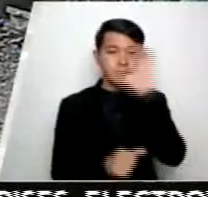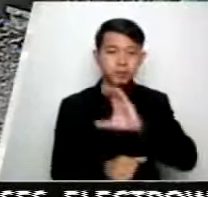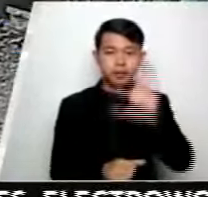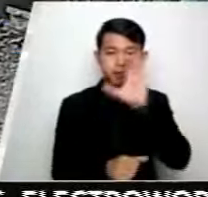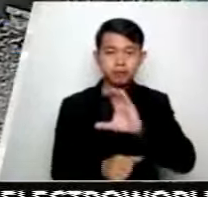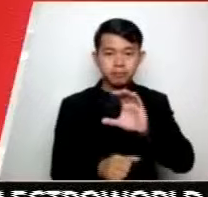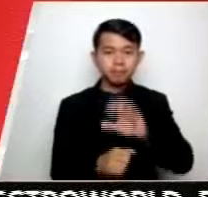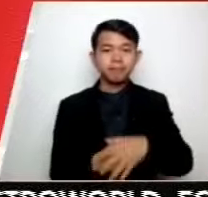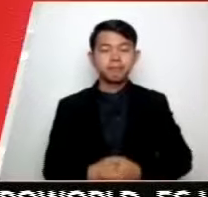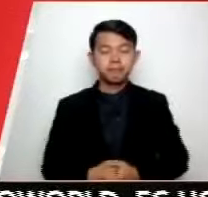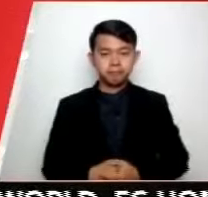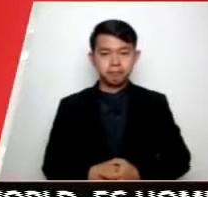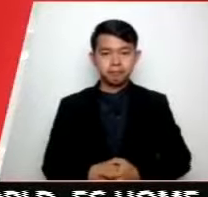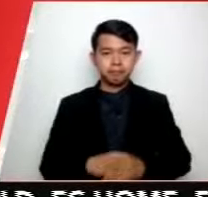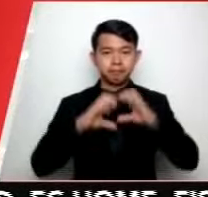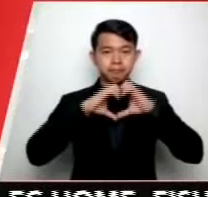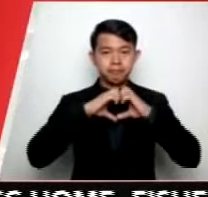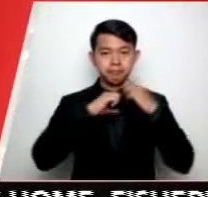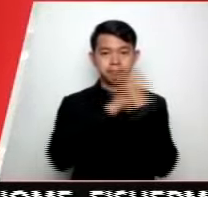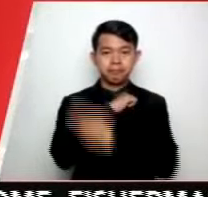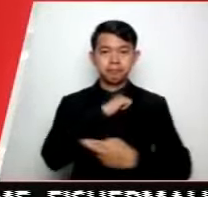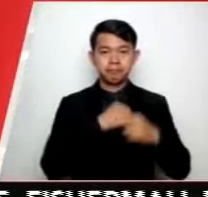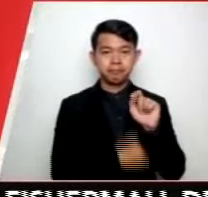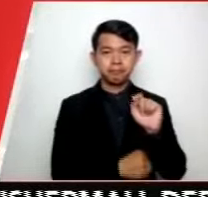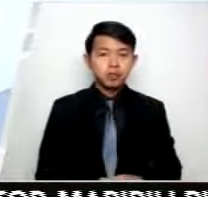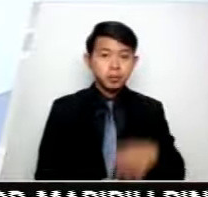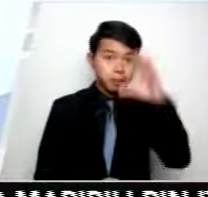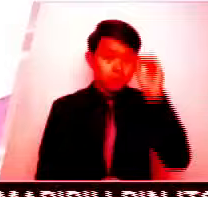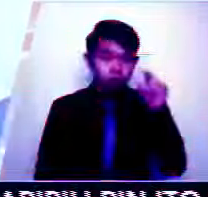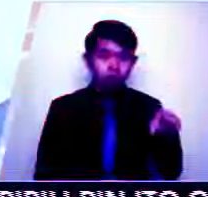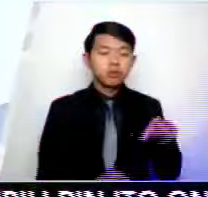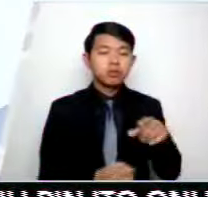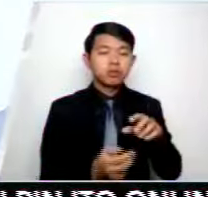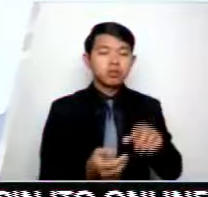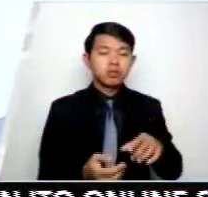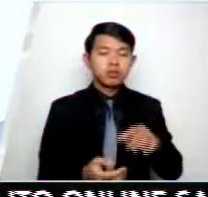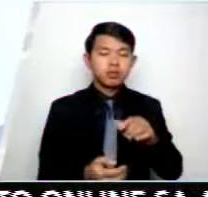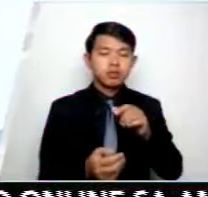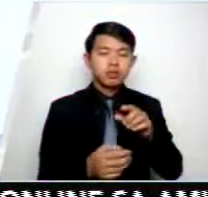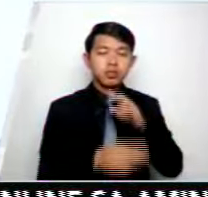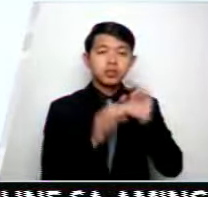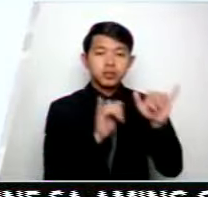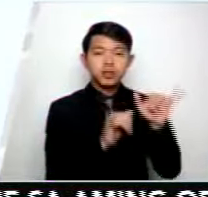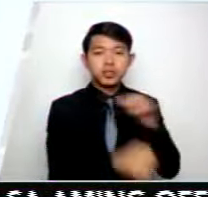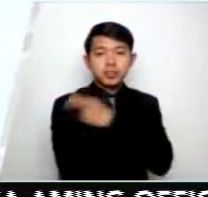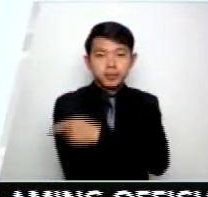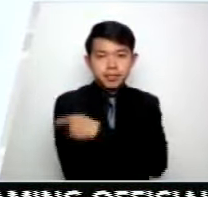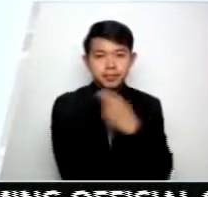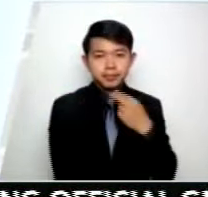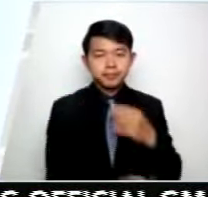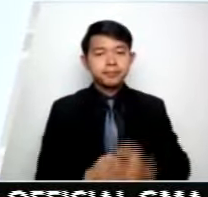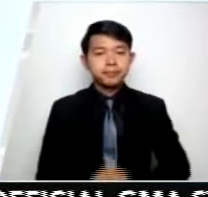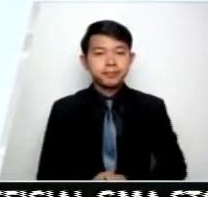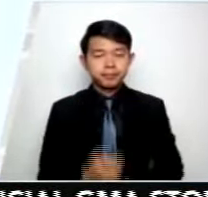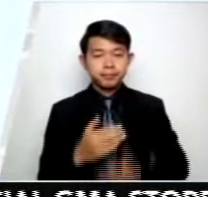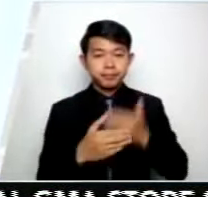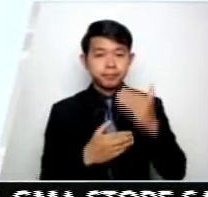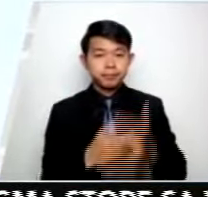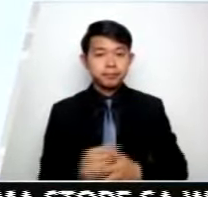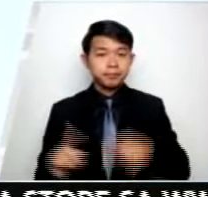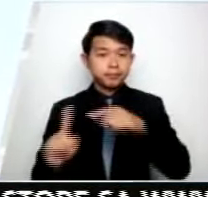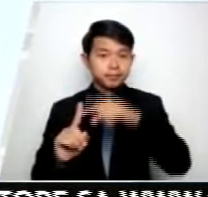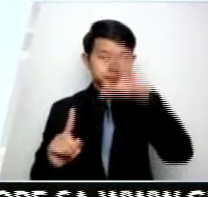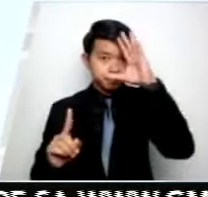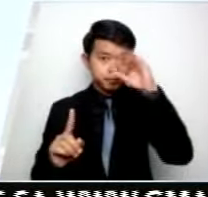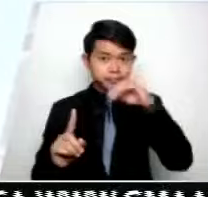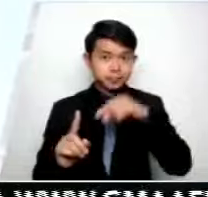TV. Nagbabalita para sa GMA Integrated. Patay ang isang lalaki sa Iloilo matapos paghahampasin ng dumbbell